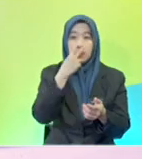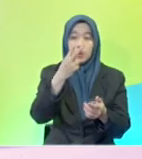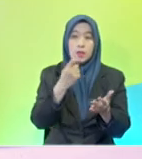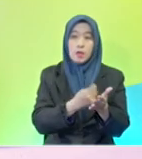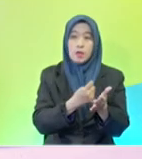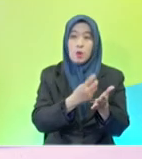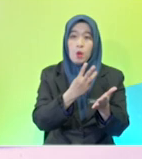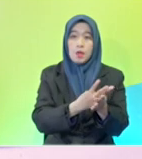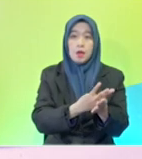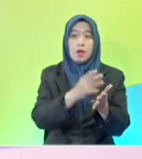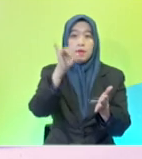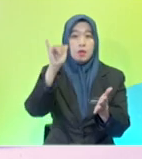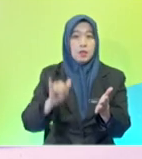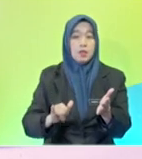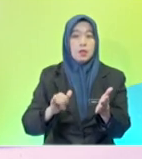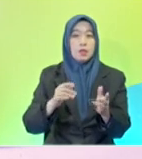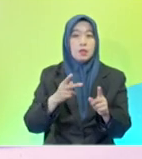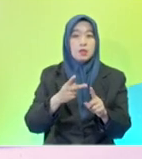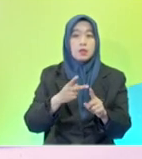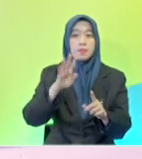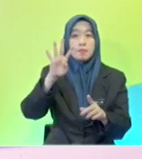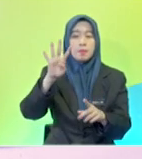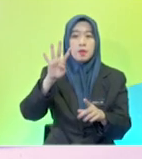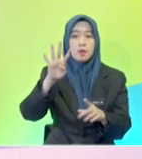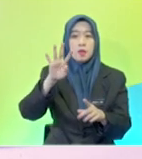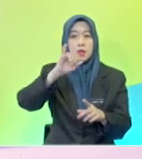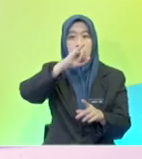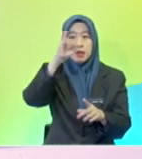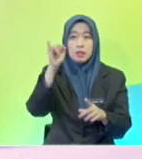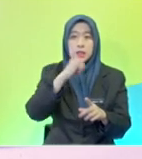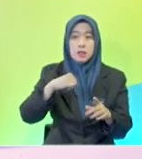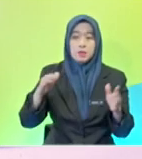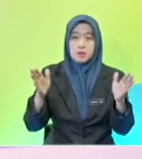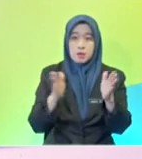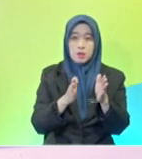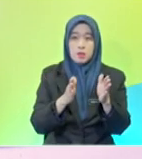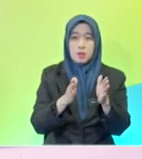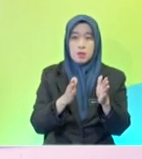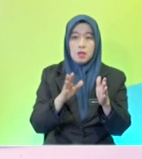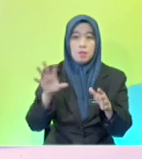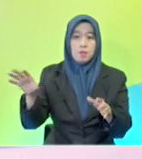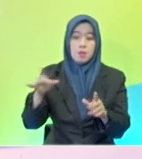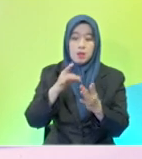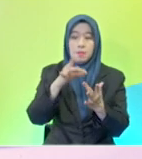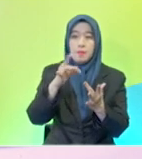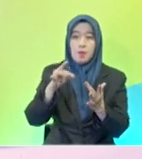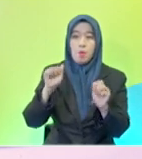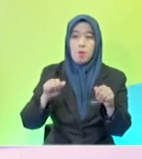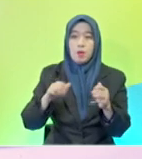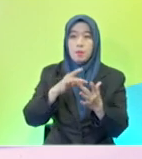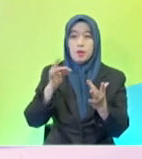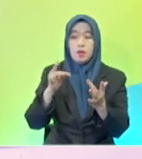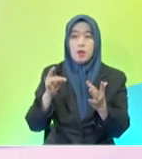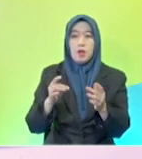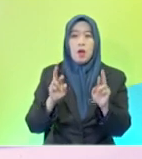apabila kita berjumpa tanda waqaf jim kecil, kita diberi pilihan harus berhenti ataupun